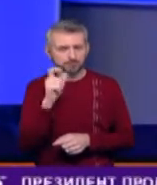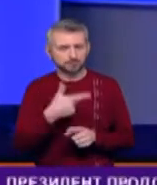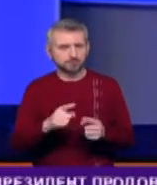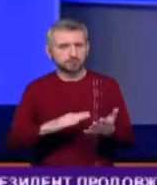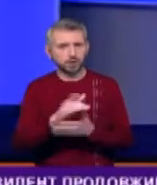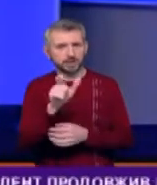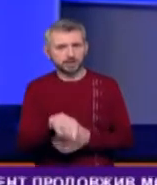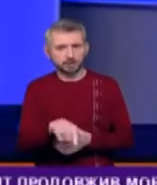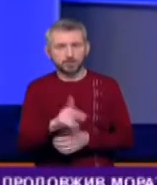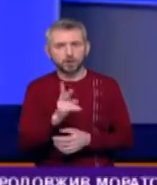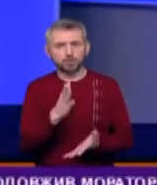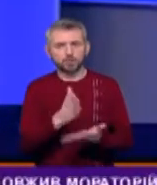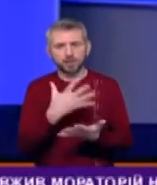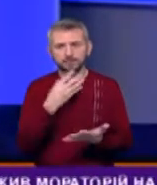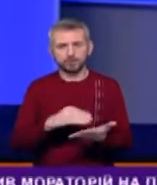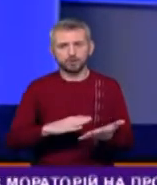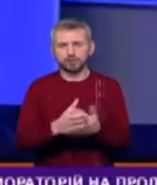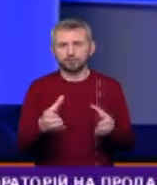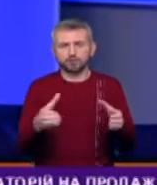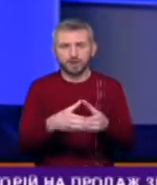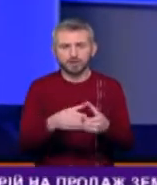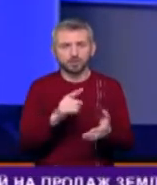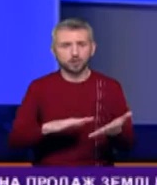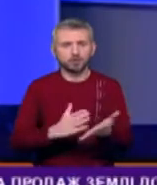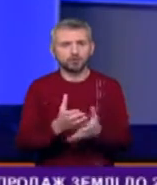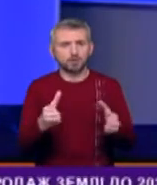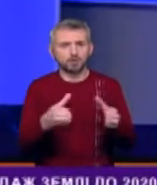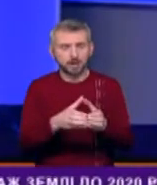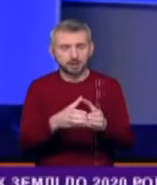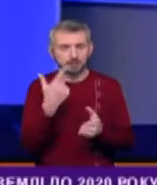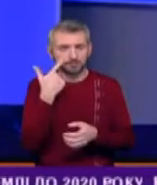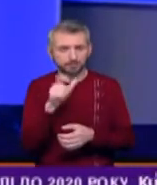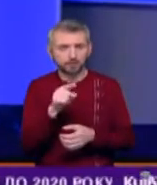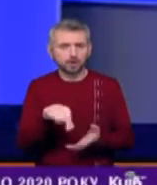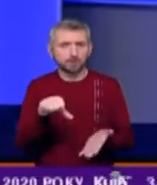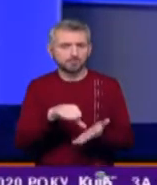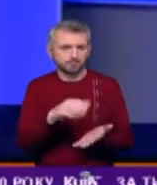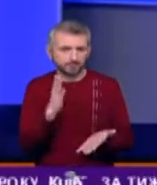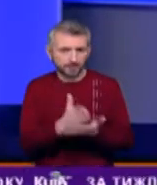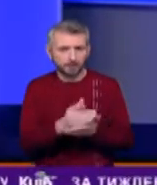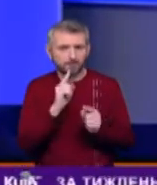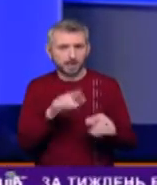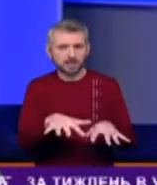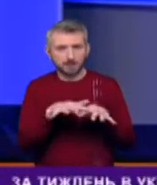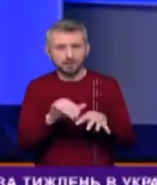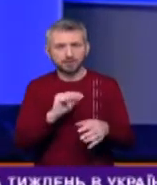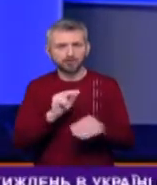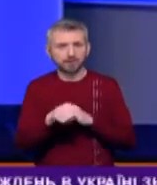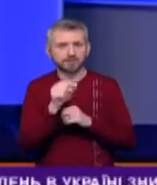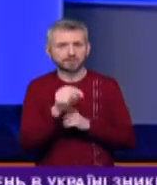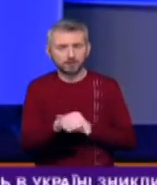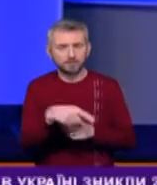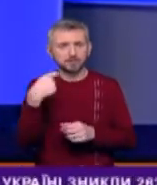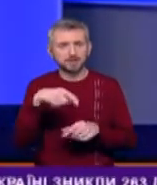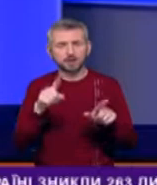політик, і який має свою політичну партію. І ця політична партія, як правило, вона представлена в парламенті, і через цей інструмент